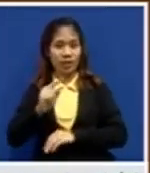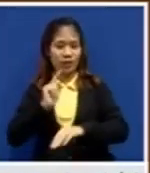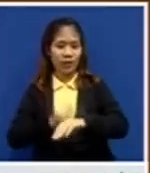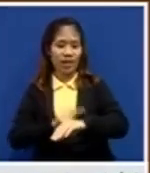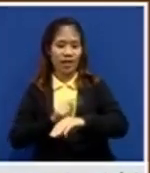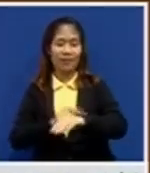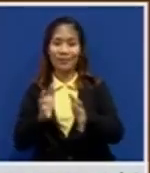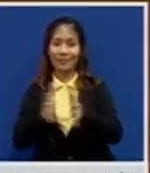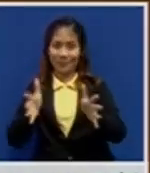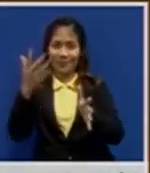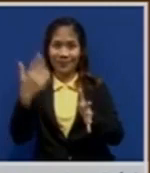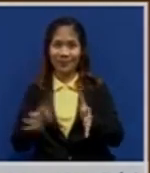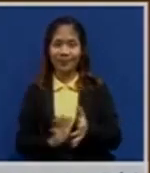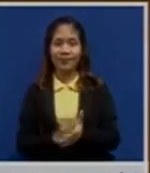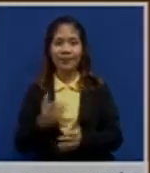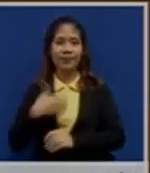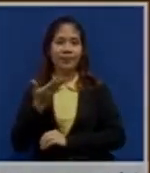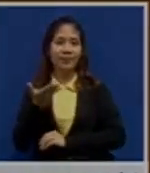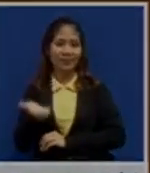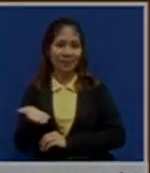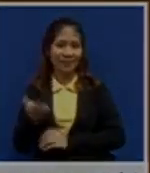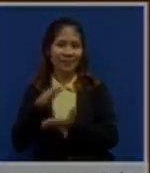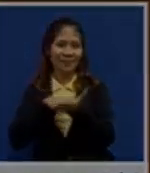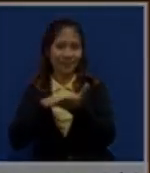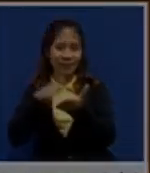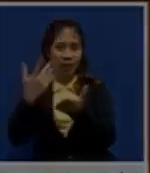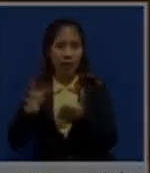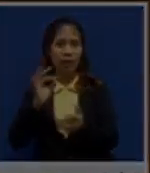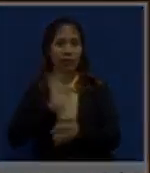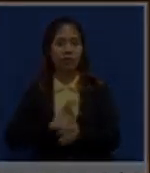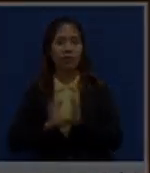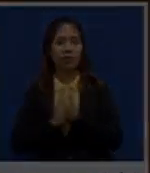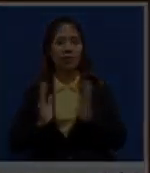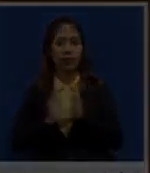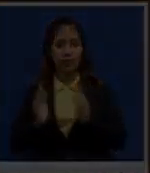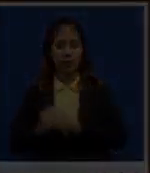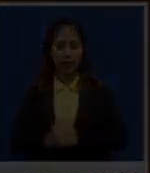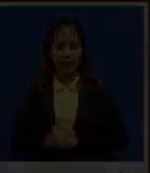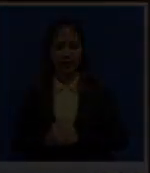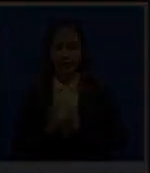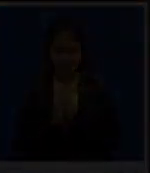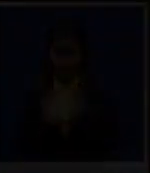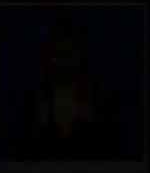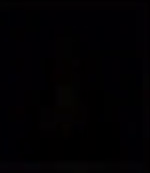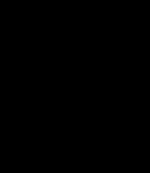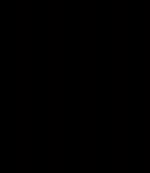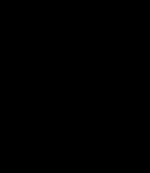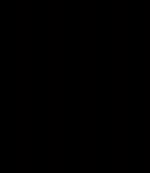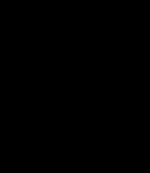ากเกินไปสักนิดนึงต้องขออภัยแล้วขอบคุณอีกครั้งนะครับครับท่านประธานครับขอบคุณครับ